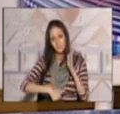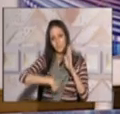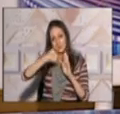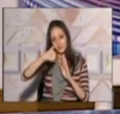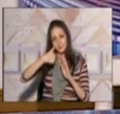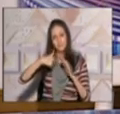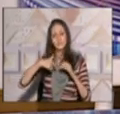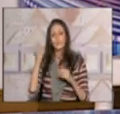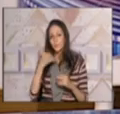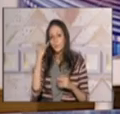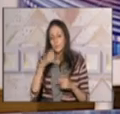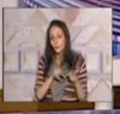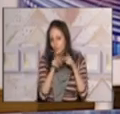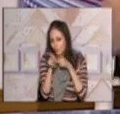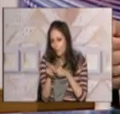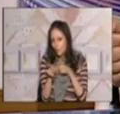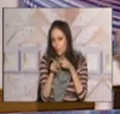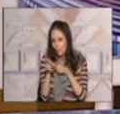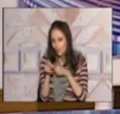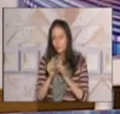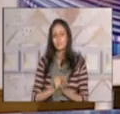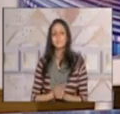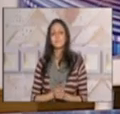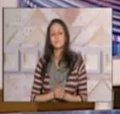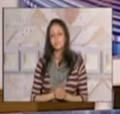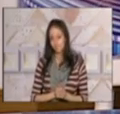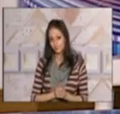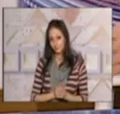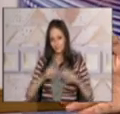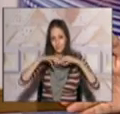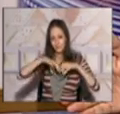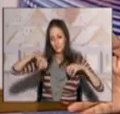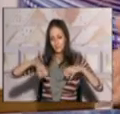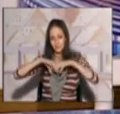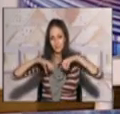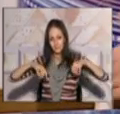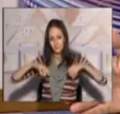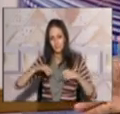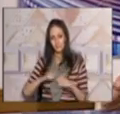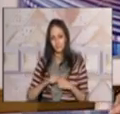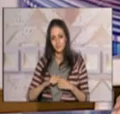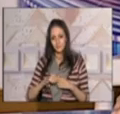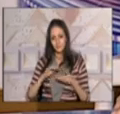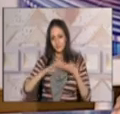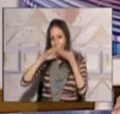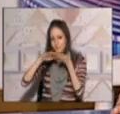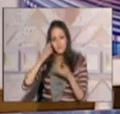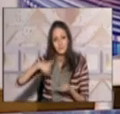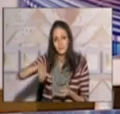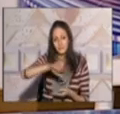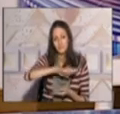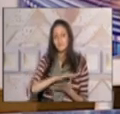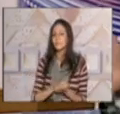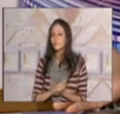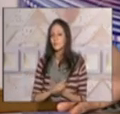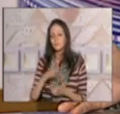وانسيابية المرور في الشوارع، بتحسن من الحوكمة، لأن أنت لما بتفصل طالب الخدمة أو متلقي الخدمة عن مقدم الخدمة أنت